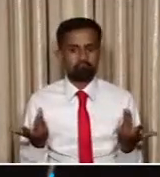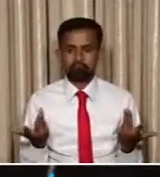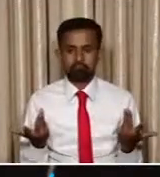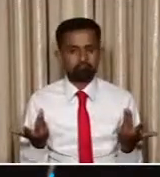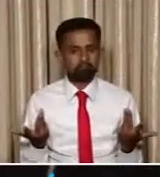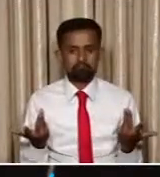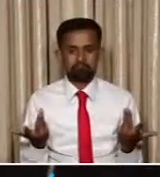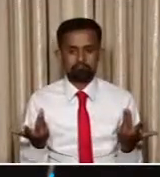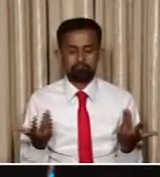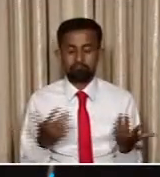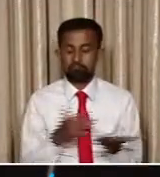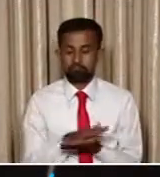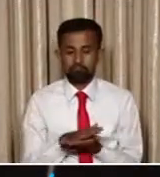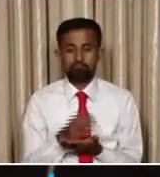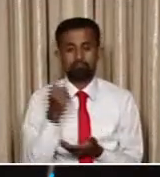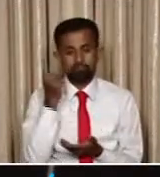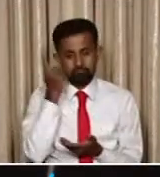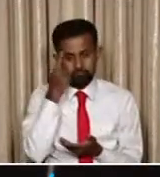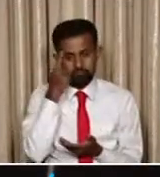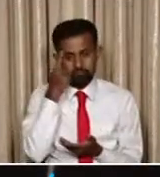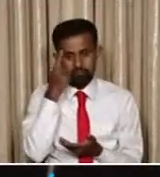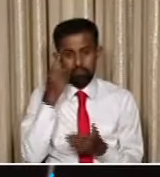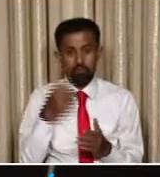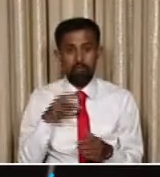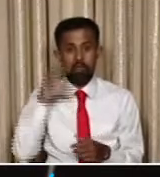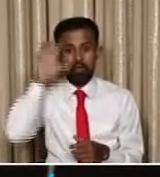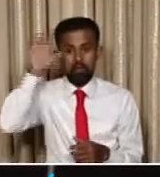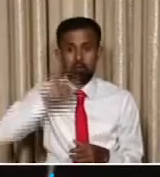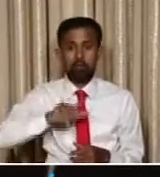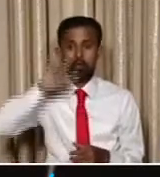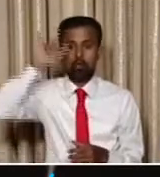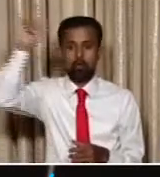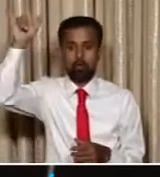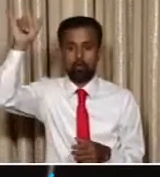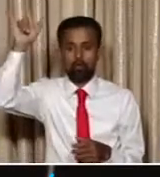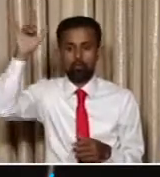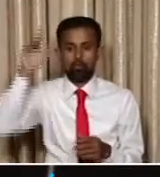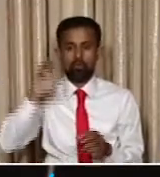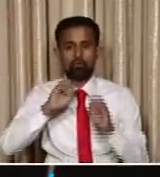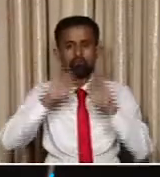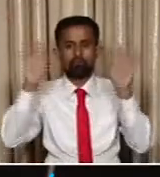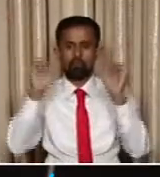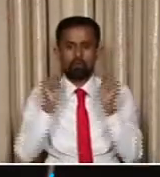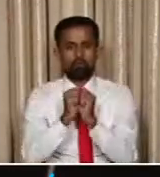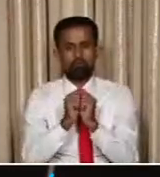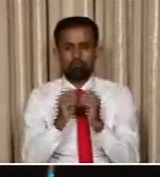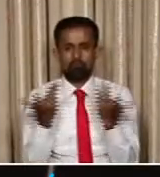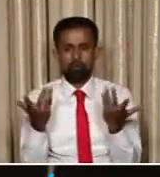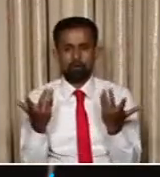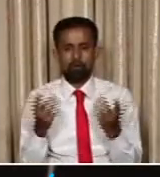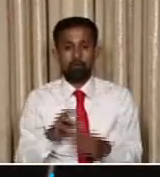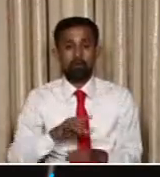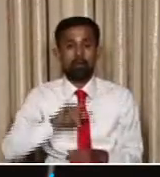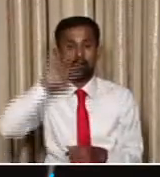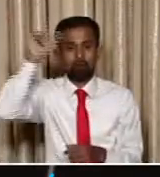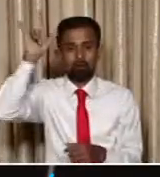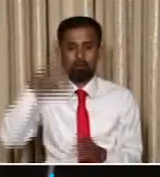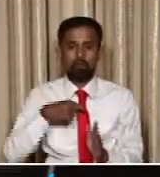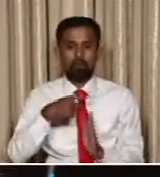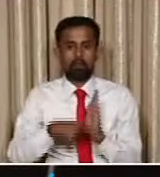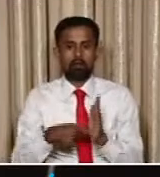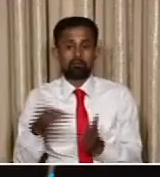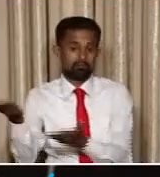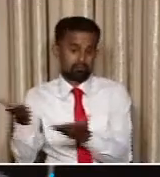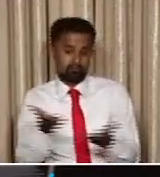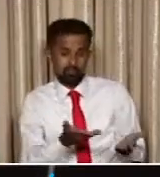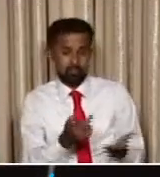මම ඒක හොඳටම දකිනවා. අපි රටවල් වල ගිහිල්ලා රෝඩ් ෂෝ කරාට වැඩක් නැහැ. අපි රටවල් වල ගිහිල්ලා අනේ අපේ රටට එන්න කිව්වට